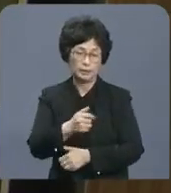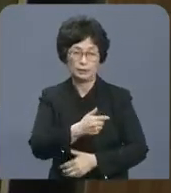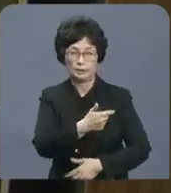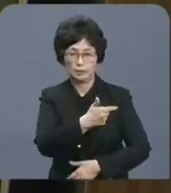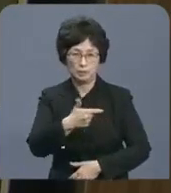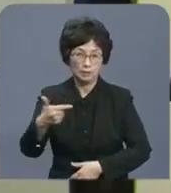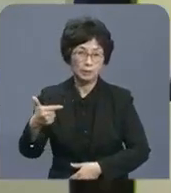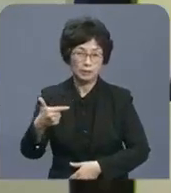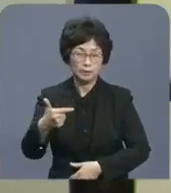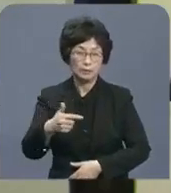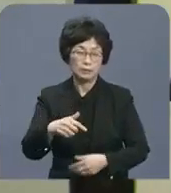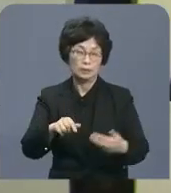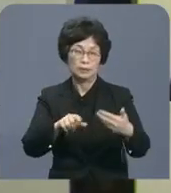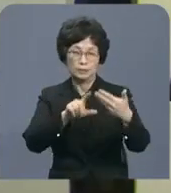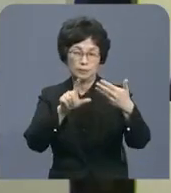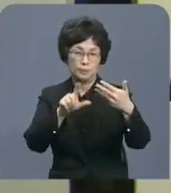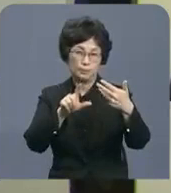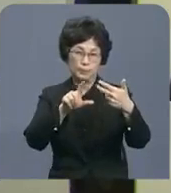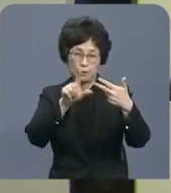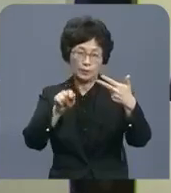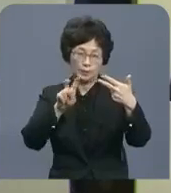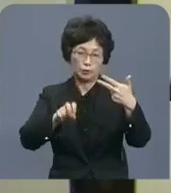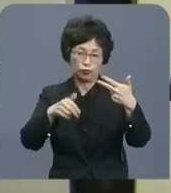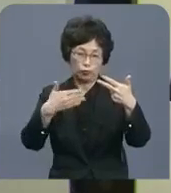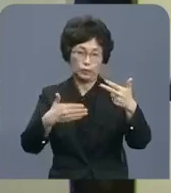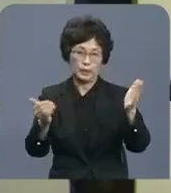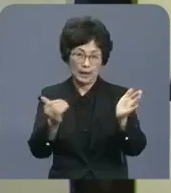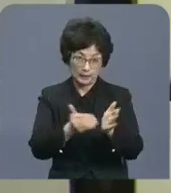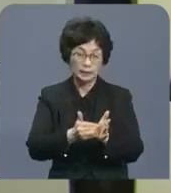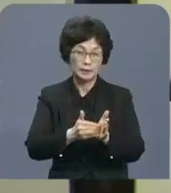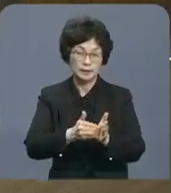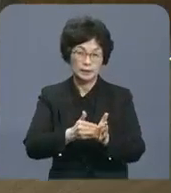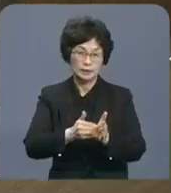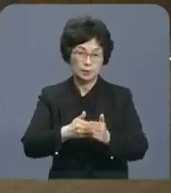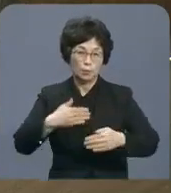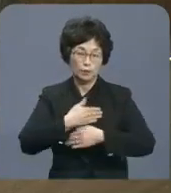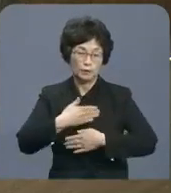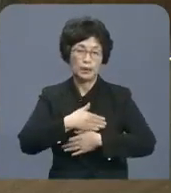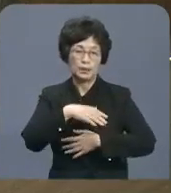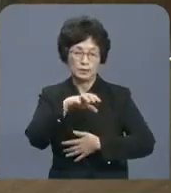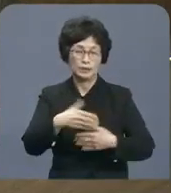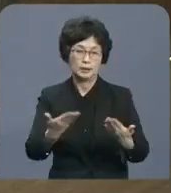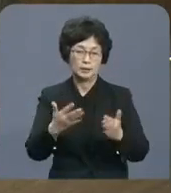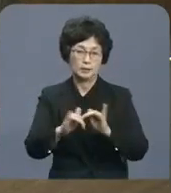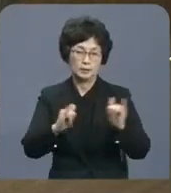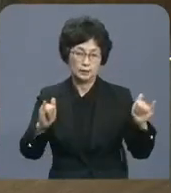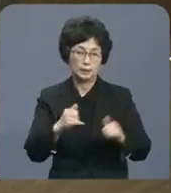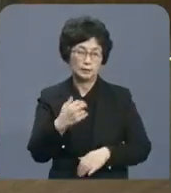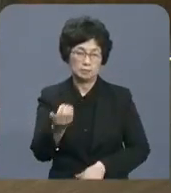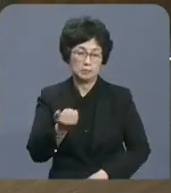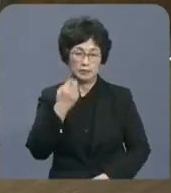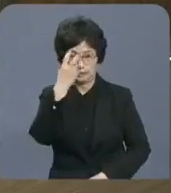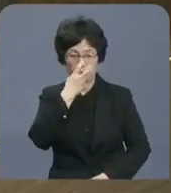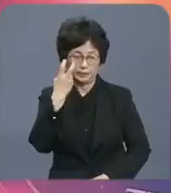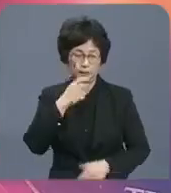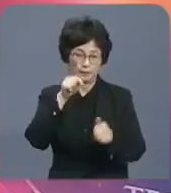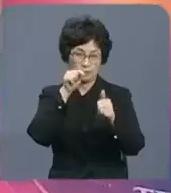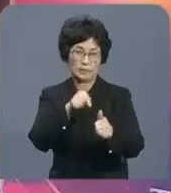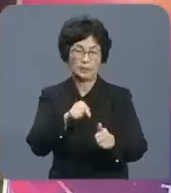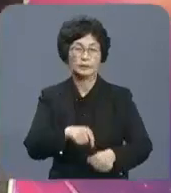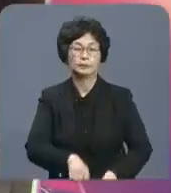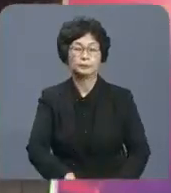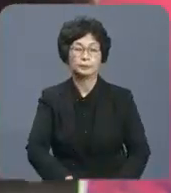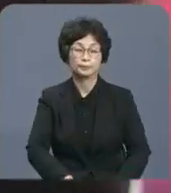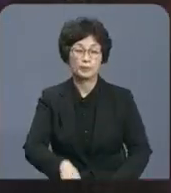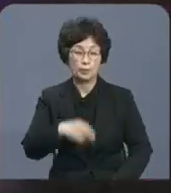오는 29일까지 목욕탕 종사자는 모두 진단 검사를 받도록 행정명령 이 시행 됐습니다